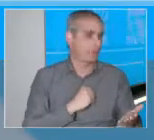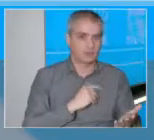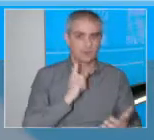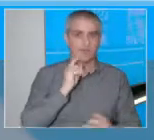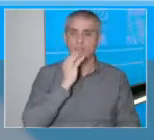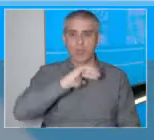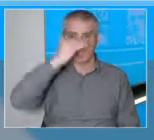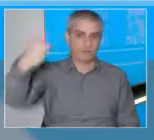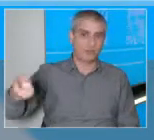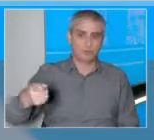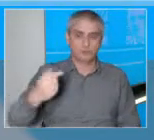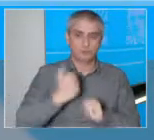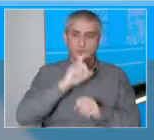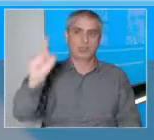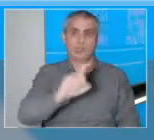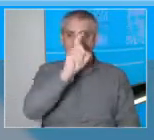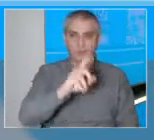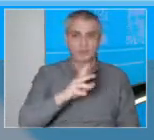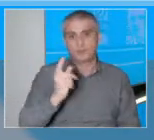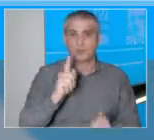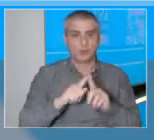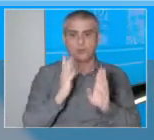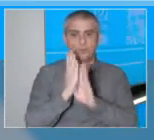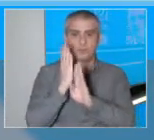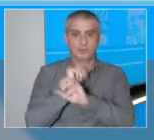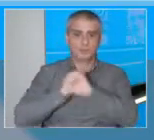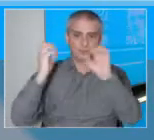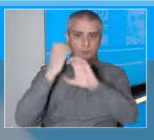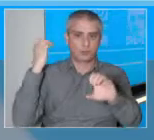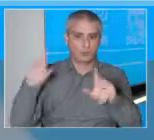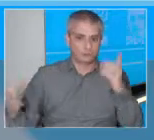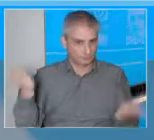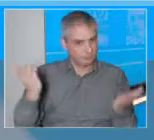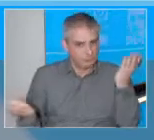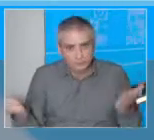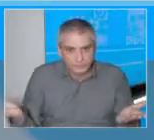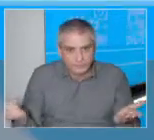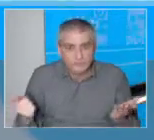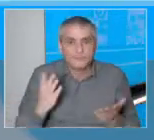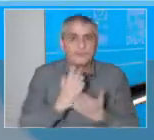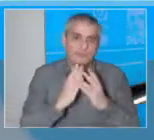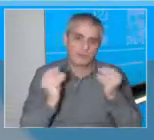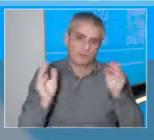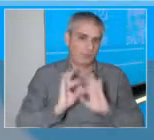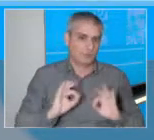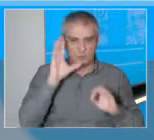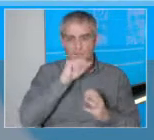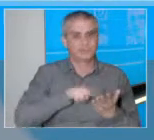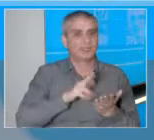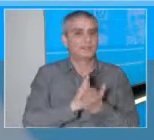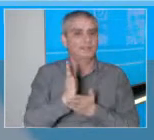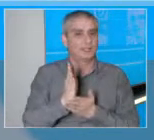נער גבעות, שאני יודע, סרטט איזה גרפיטי, אז הוא כבר כמו איזה מחבל שפוצץ אוטובוס במרכזי הערים במדינת ישראל. איבדנו לחלוטין את תפיסת